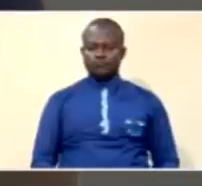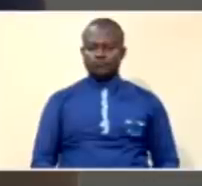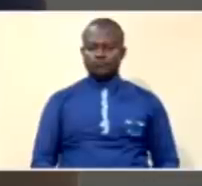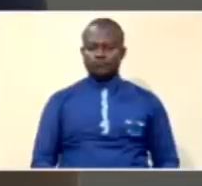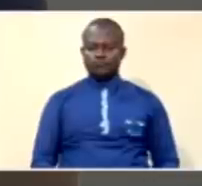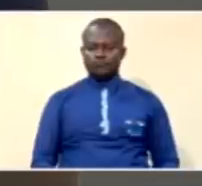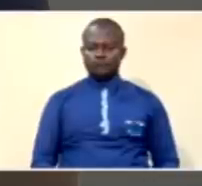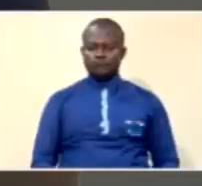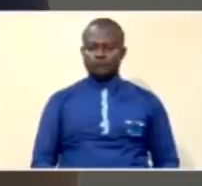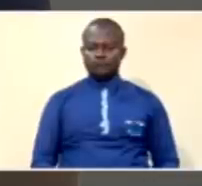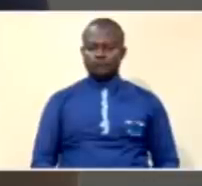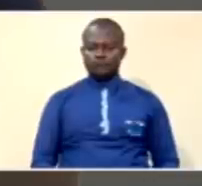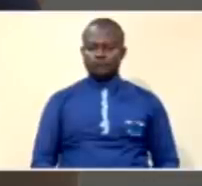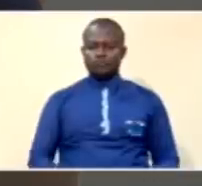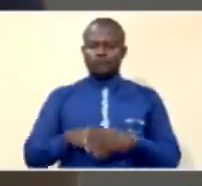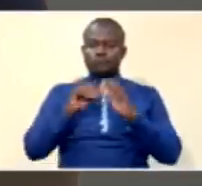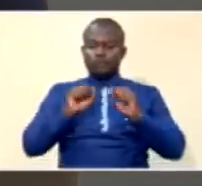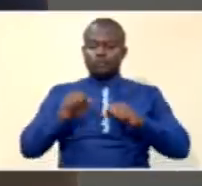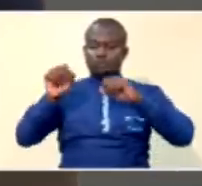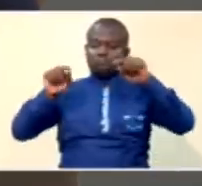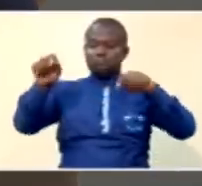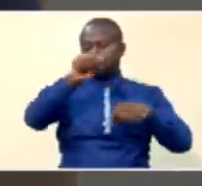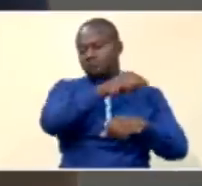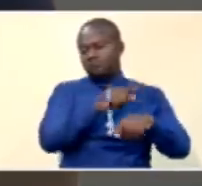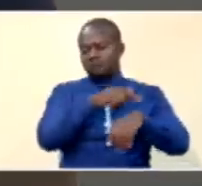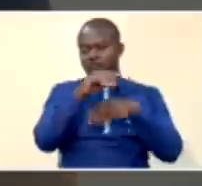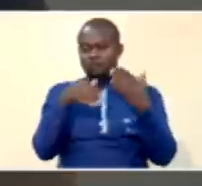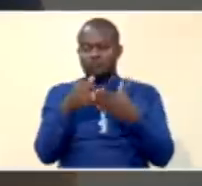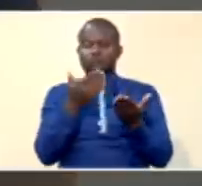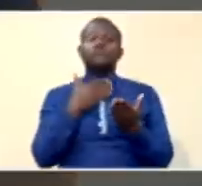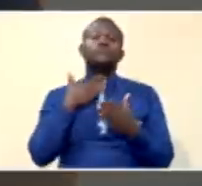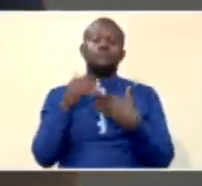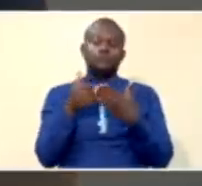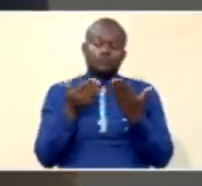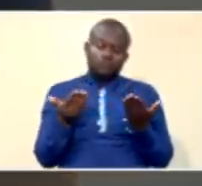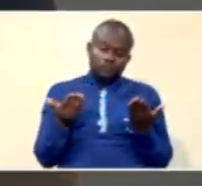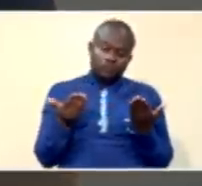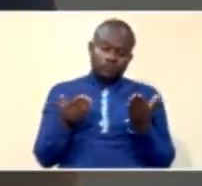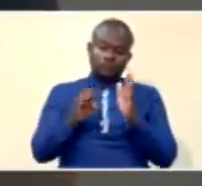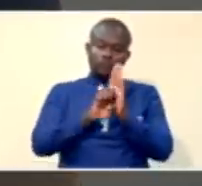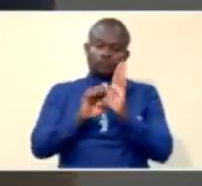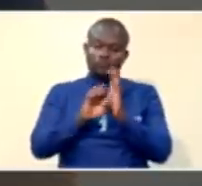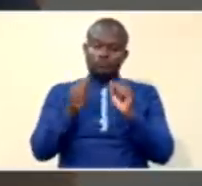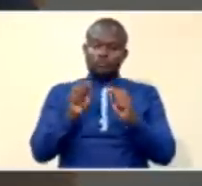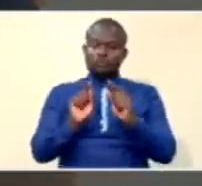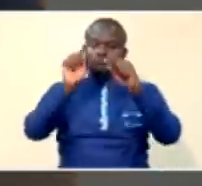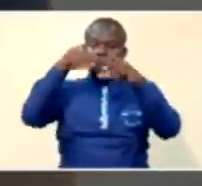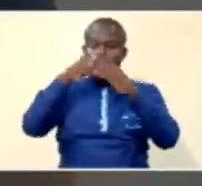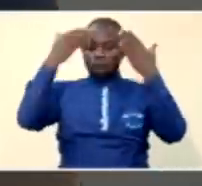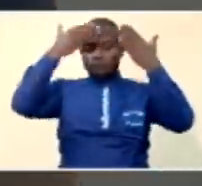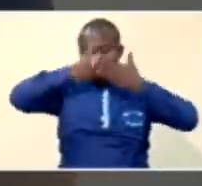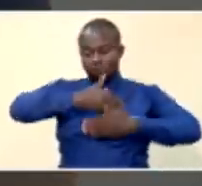anytime. Ushobora kugenda igihe icyo ari cyo cyose ushakira. Nk'urugero, ushobora kugenda